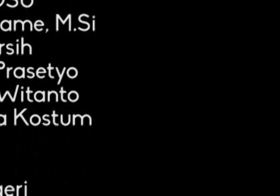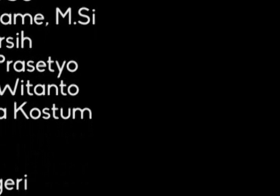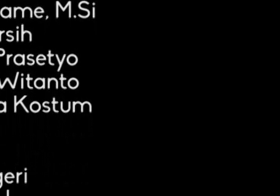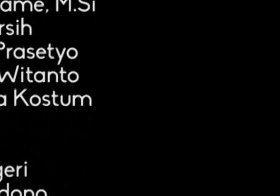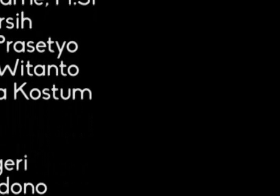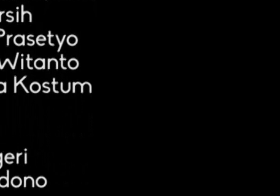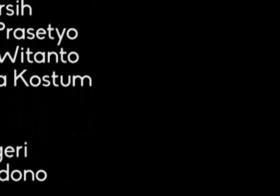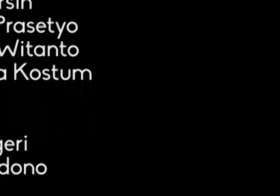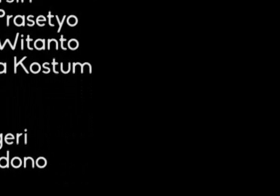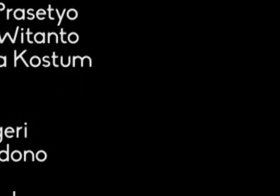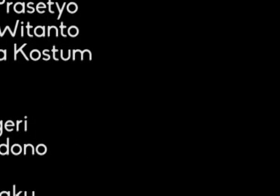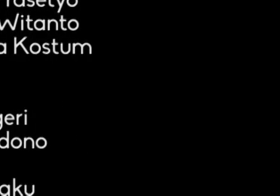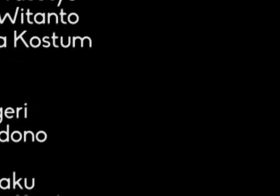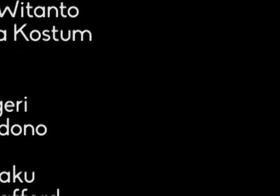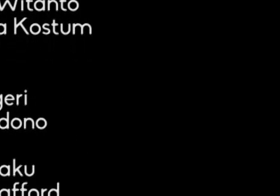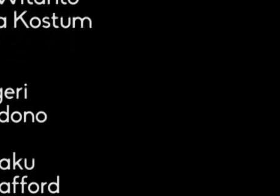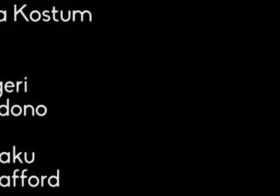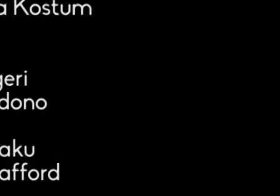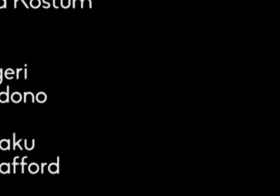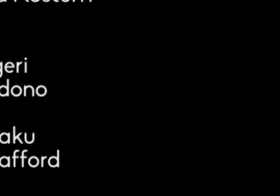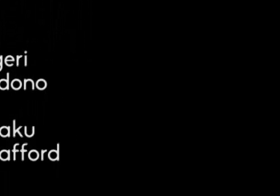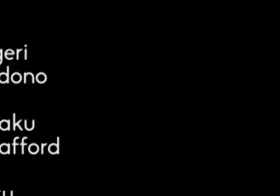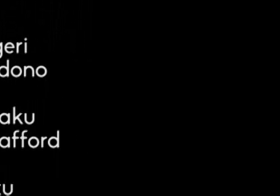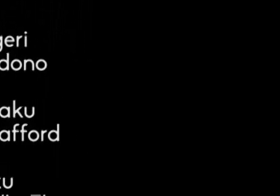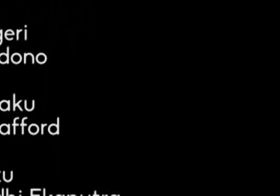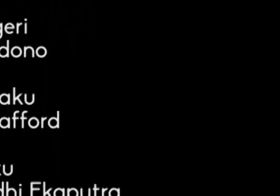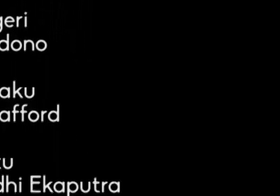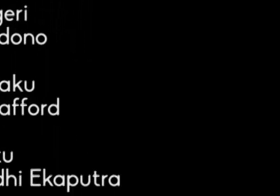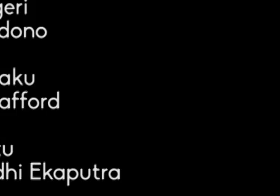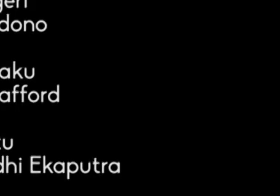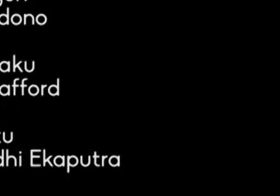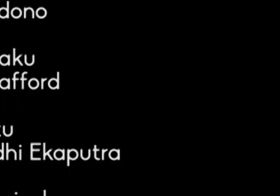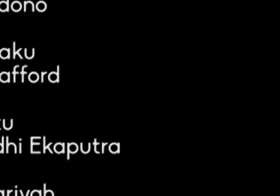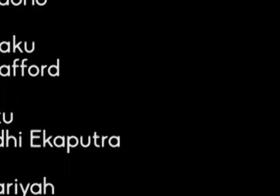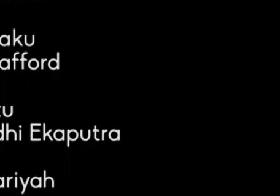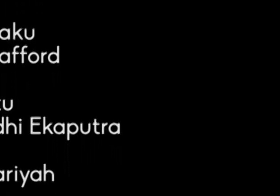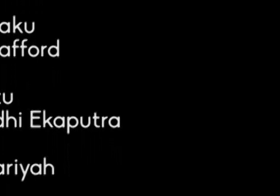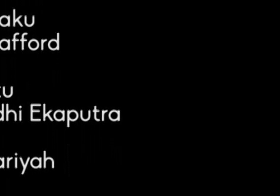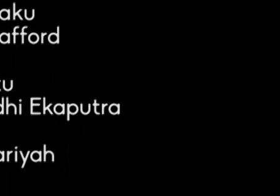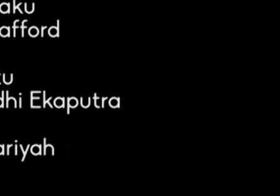Bangga kami.